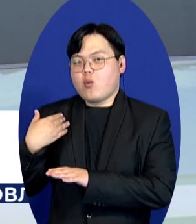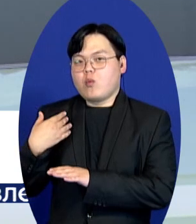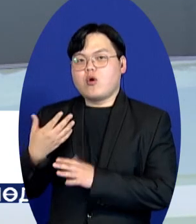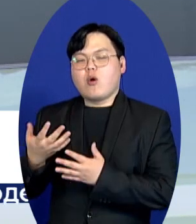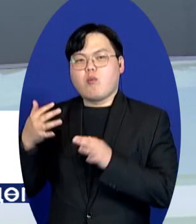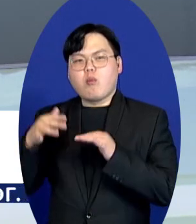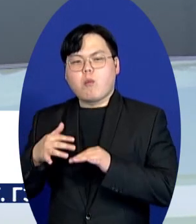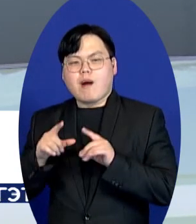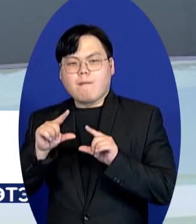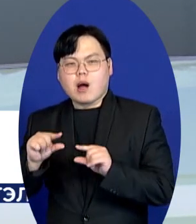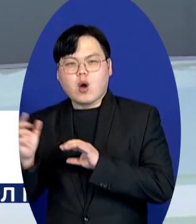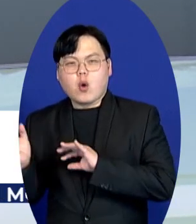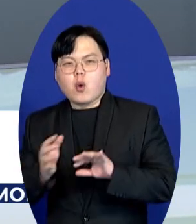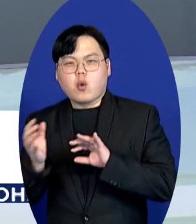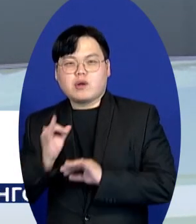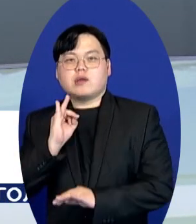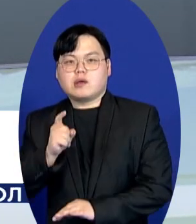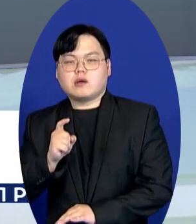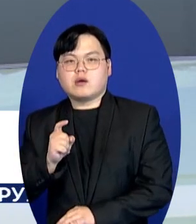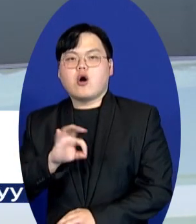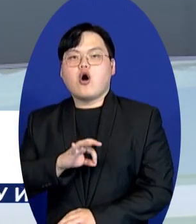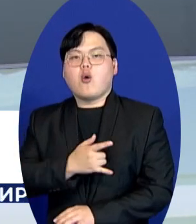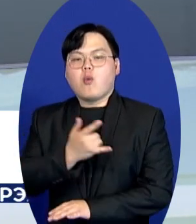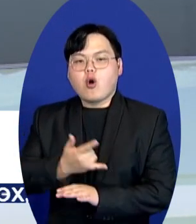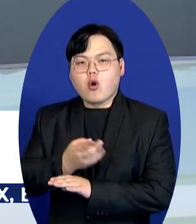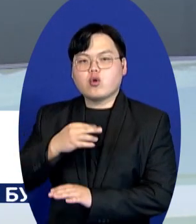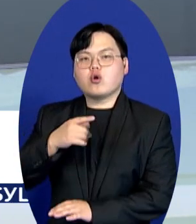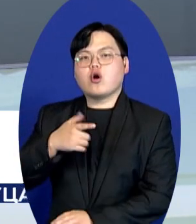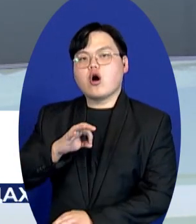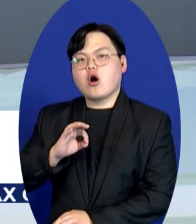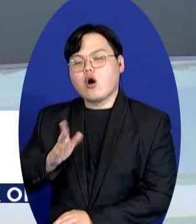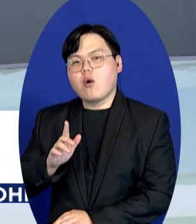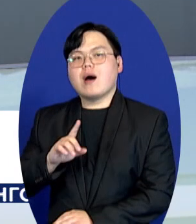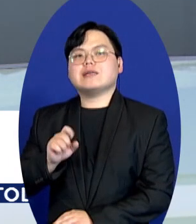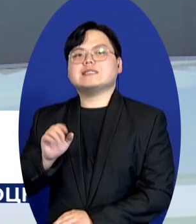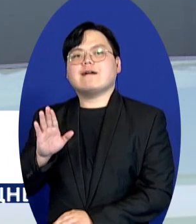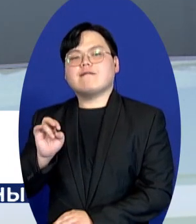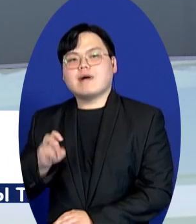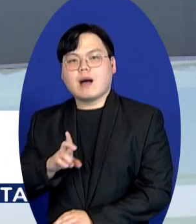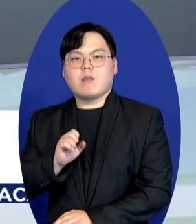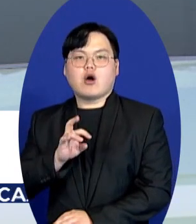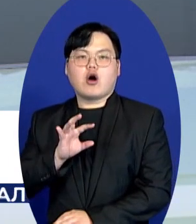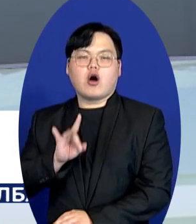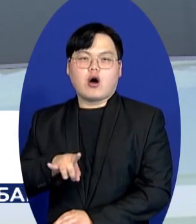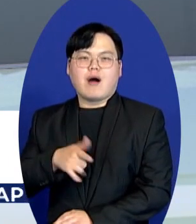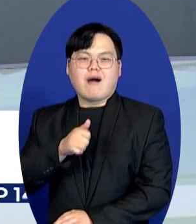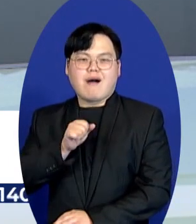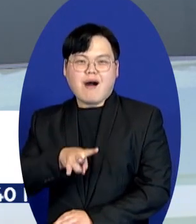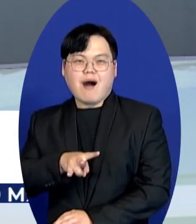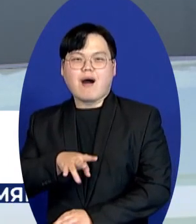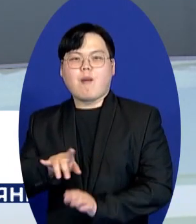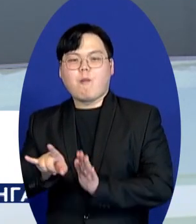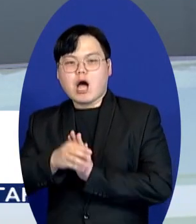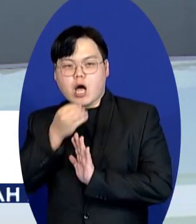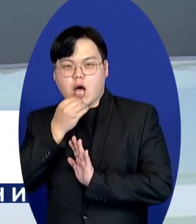салхи шуурга ихтэй байжээ. За харин Өмнө говь, Дунд говь, Баян хонгор, Завхан аймгийн нутагт ч гантай малын бэлчээр тааруу гарсан. Тиймээс